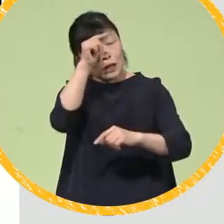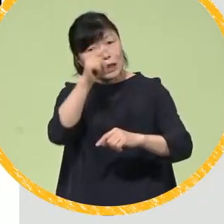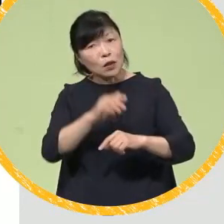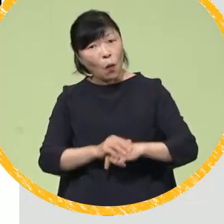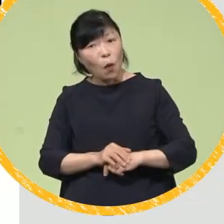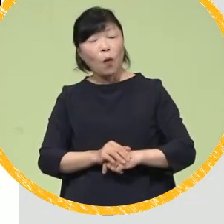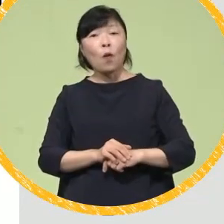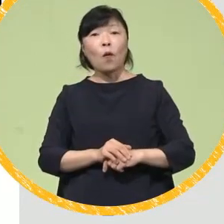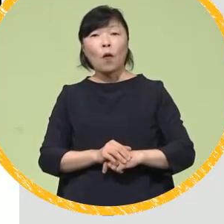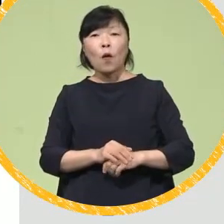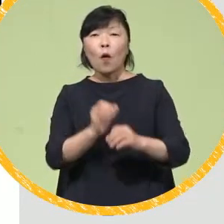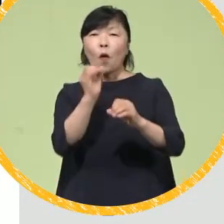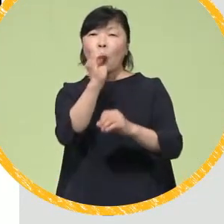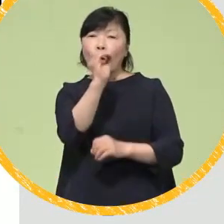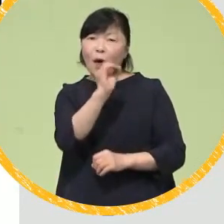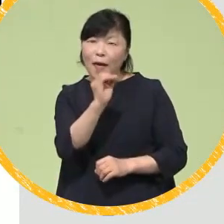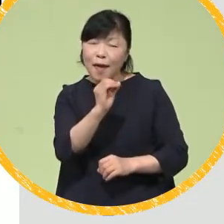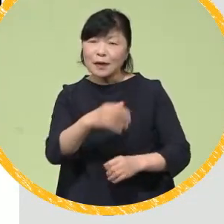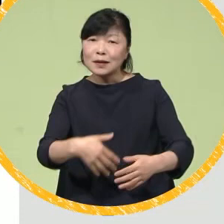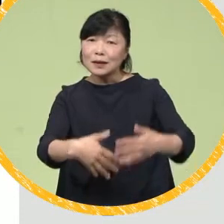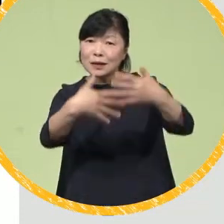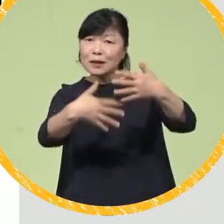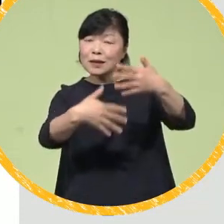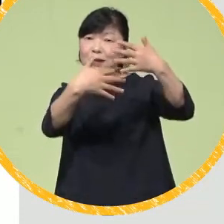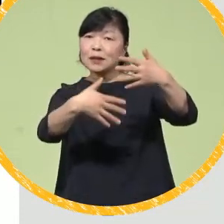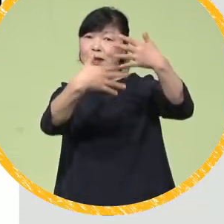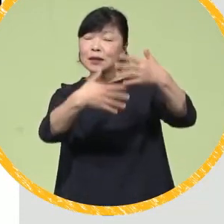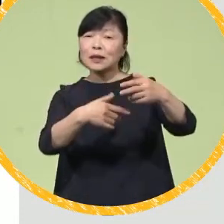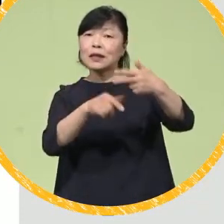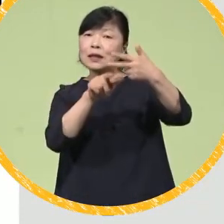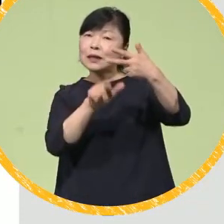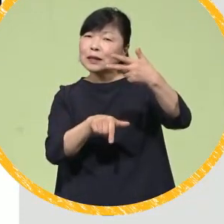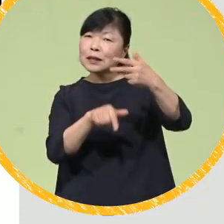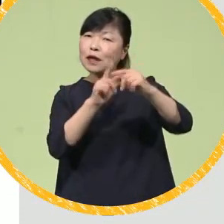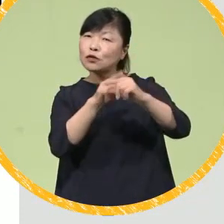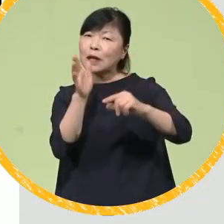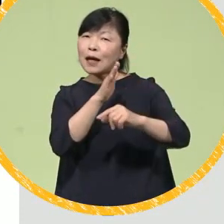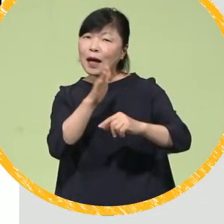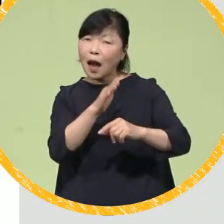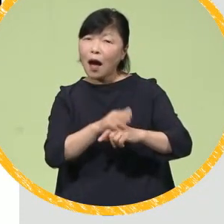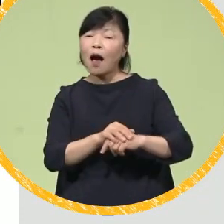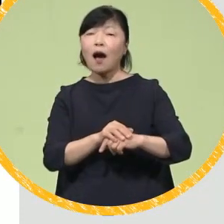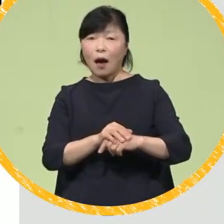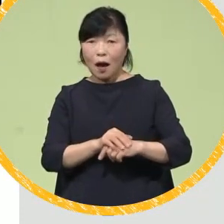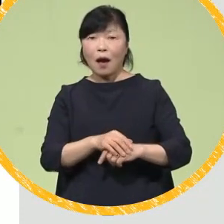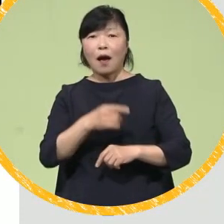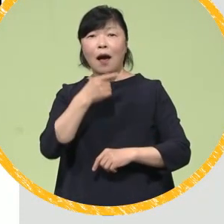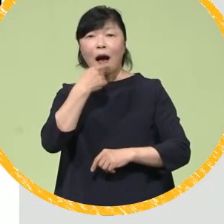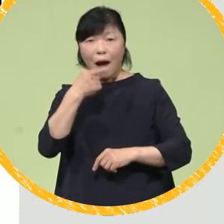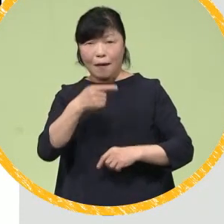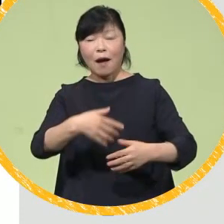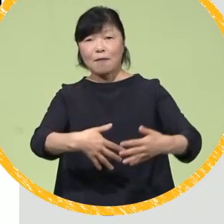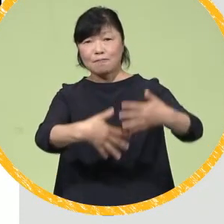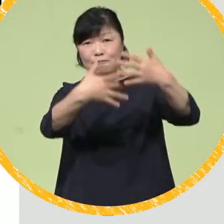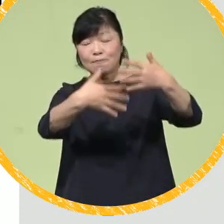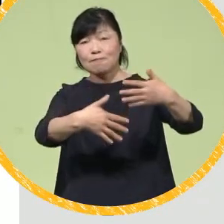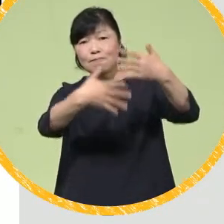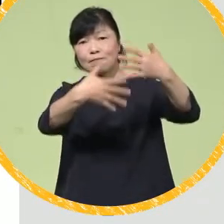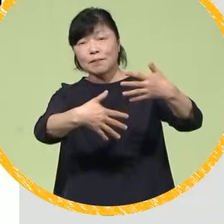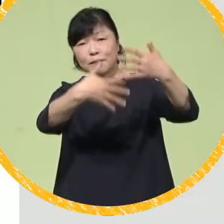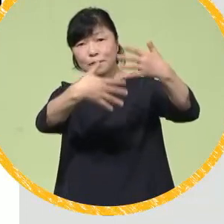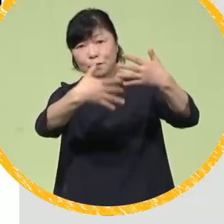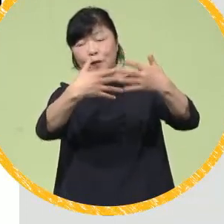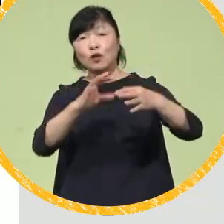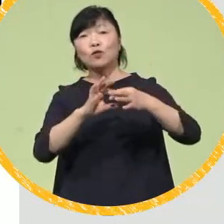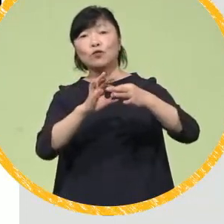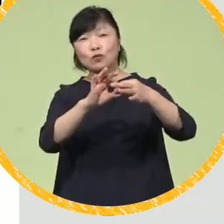きて、オレンジが増えてきて、7月の半ばからは31度を超えて、こう赤色がずっと続くん